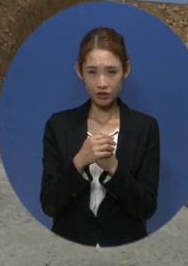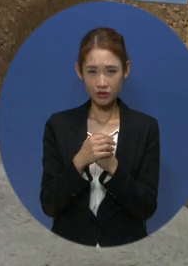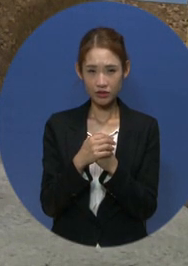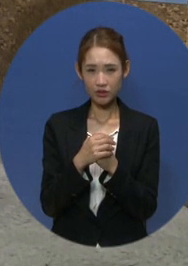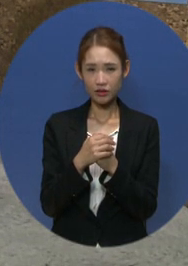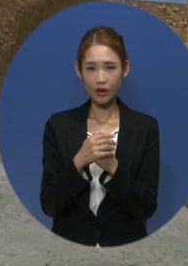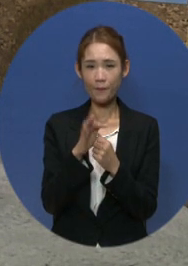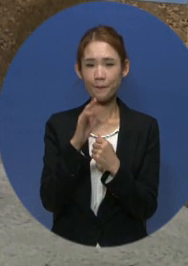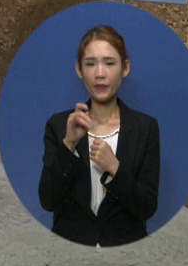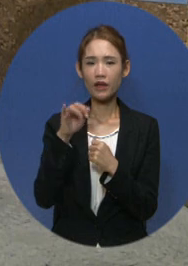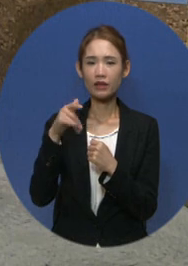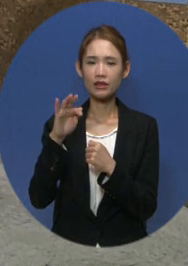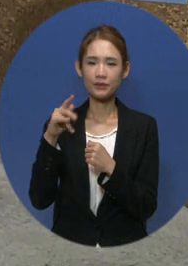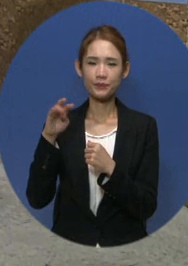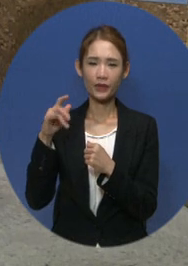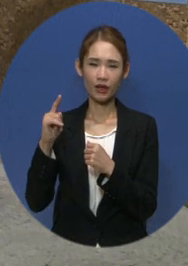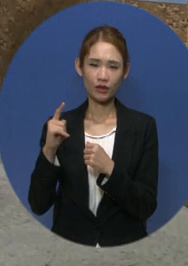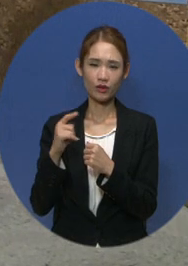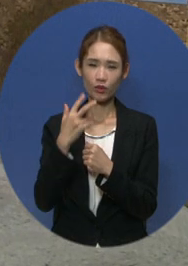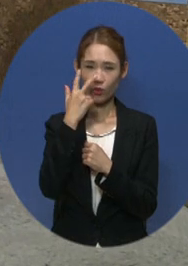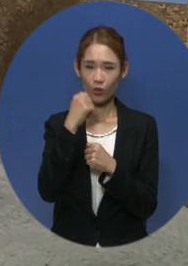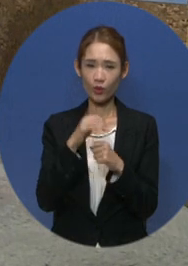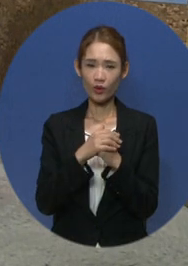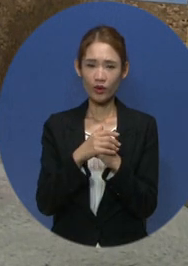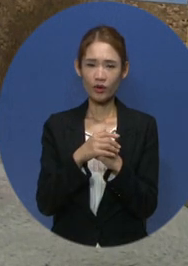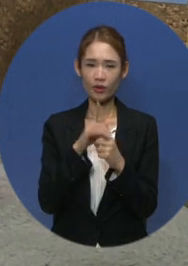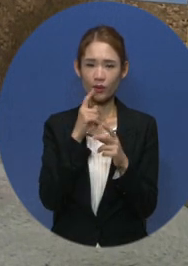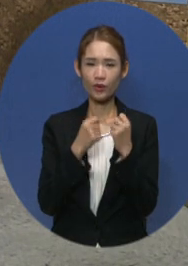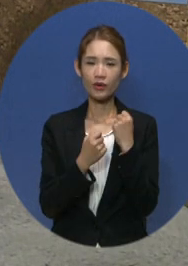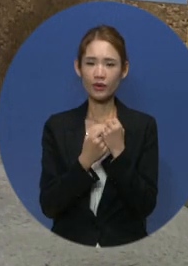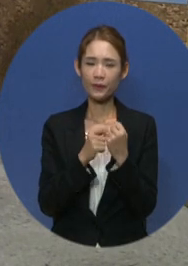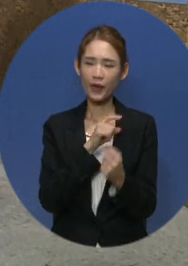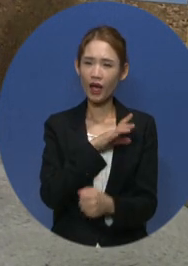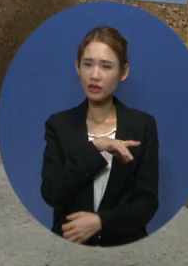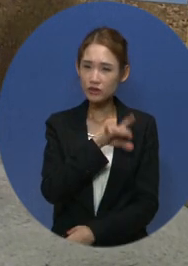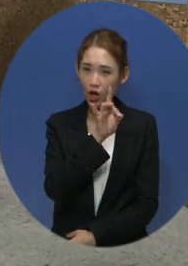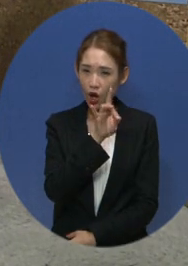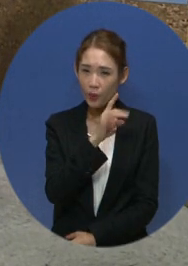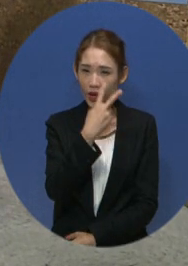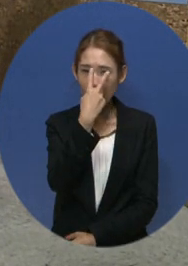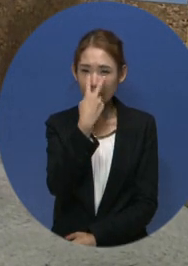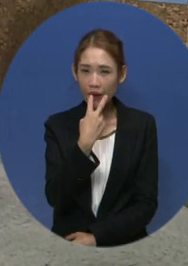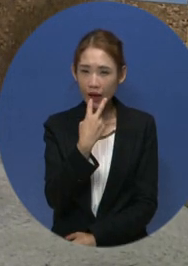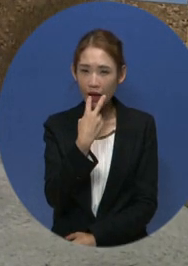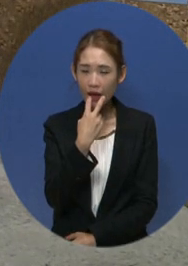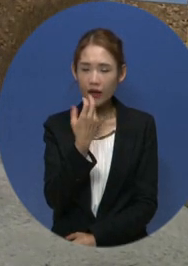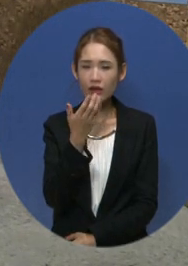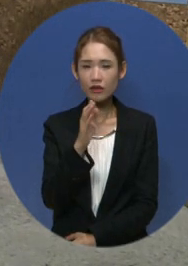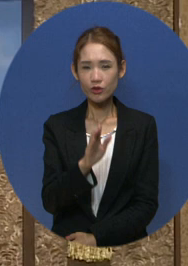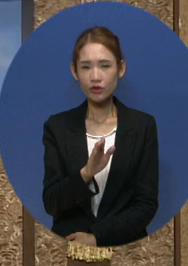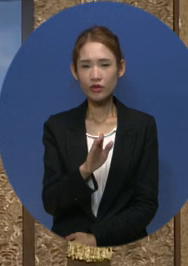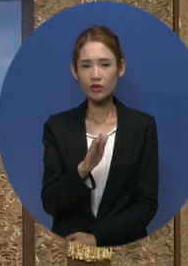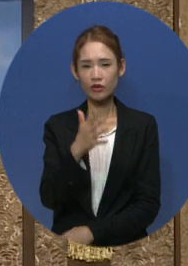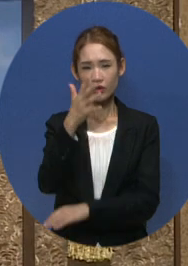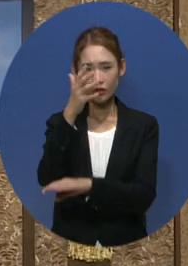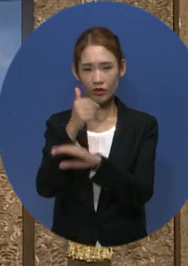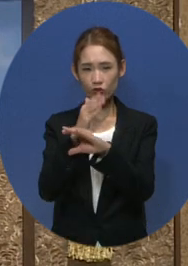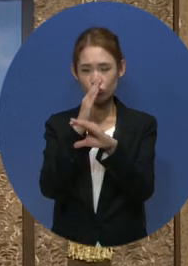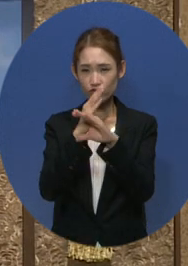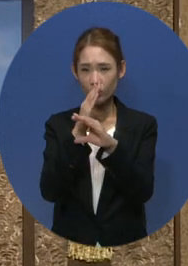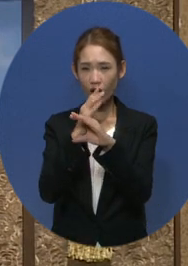농맹인이 있습니다. 맹 기반. 그 말이 뭔 말이냐면 처음에는 맹인이었어요. 그런데